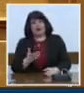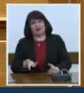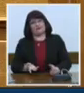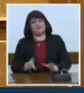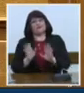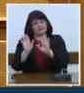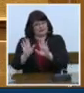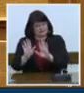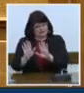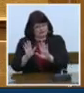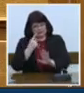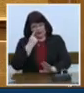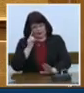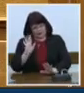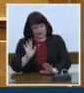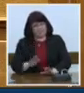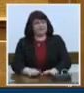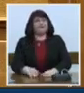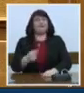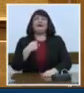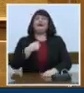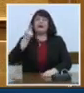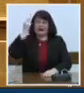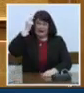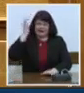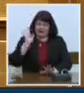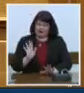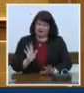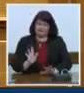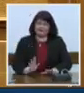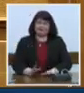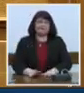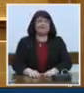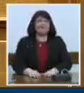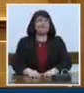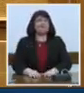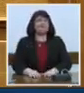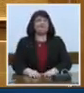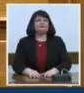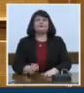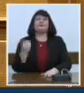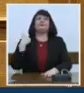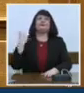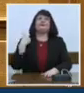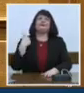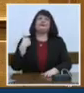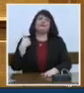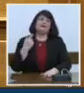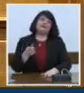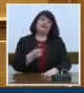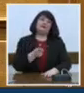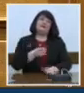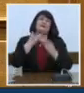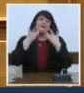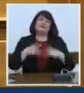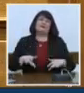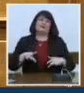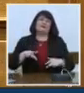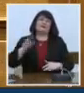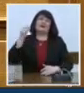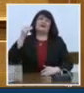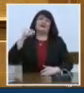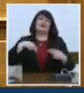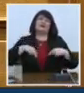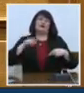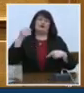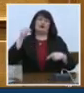δείτε. Εγώ κατανοώ απόλυτα να ζητήσετε παρέτηση υπουργού. Είναι δικαίωμά σας. Εξάλλου, έχετε ζητήσει την παρέτηση της μισής